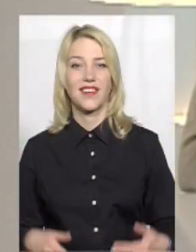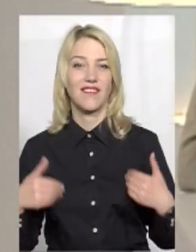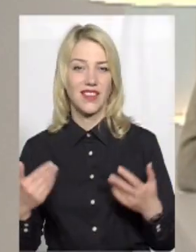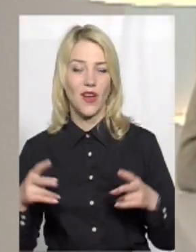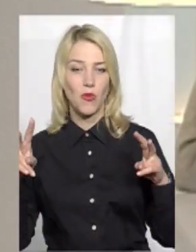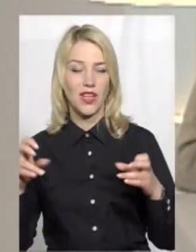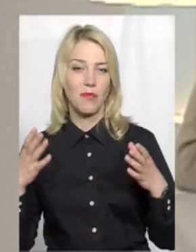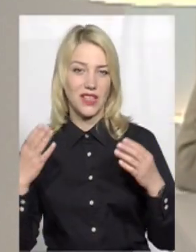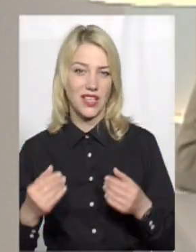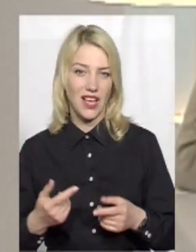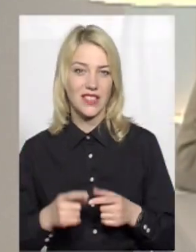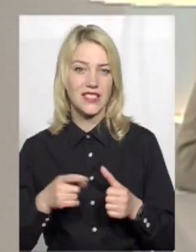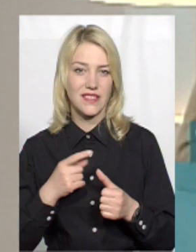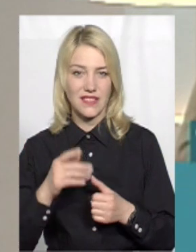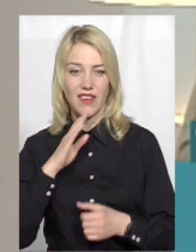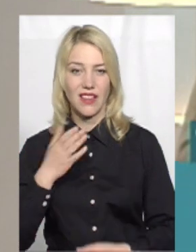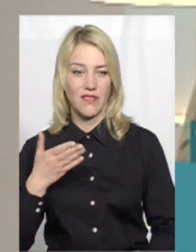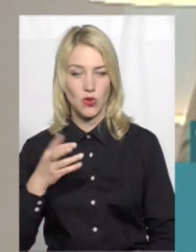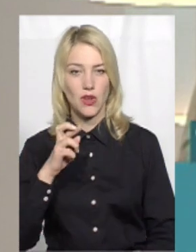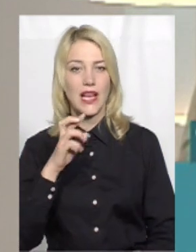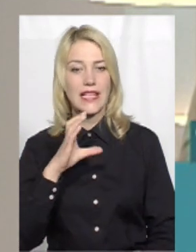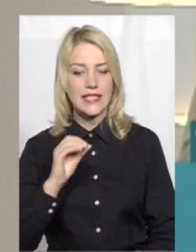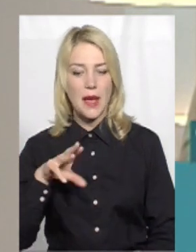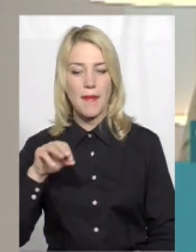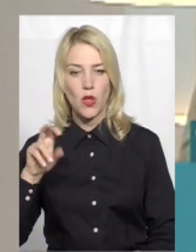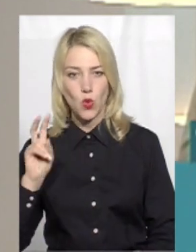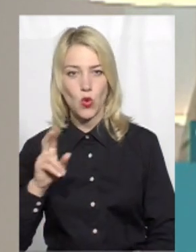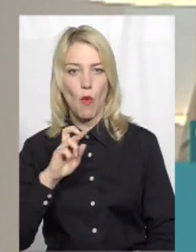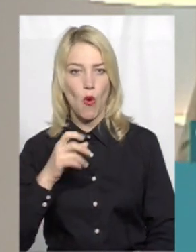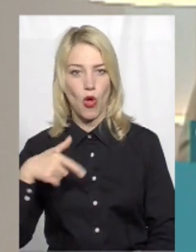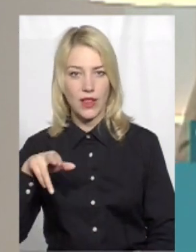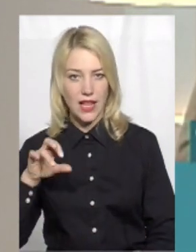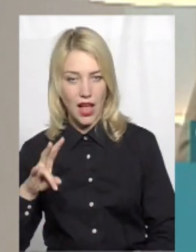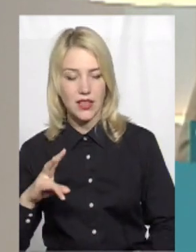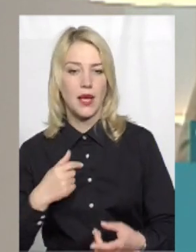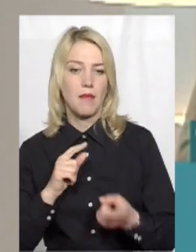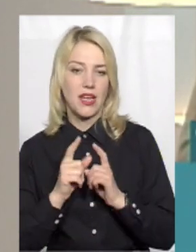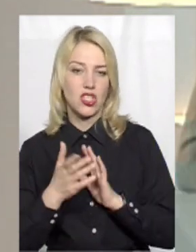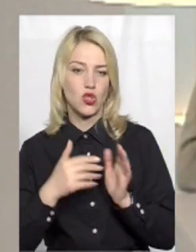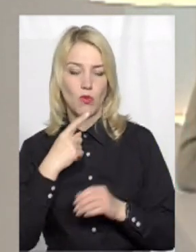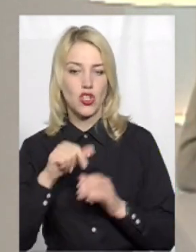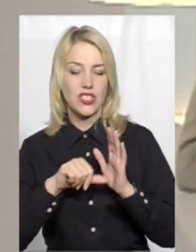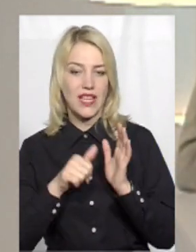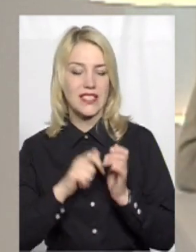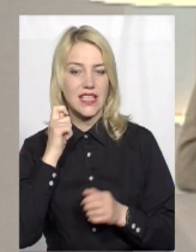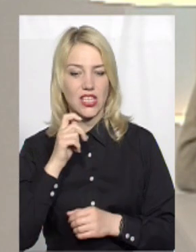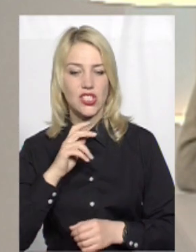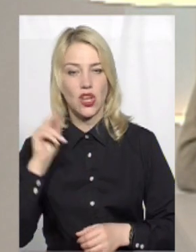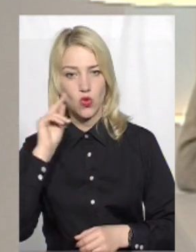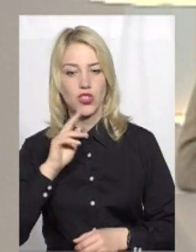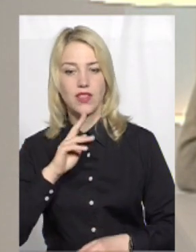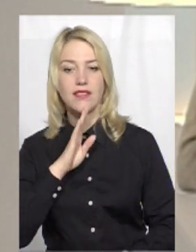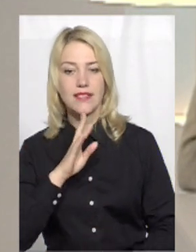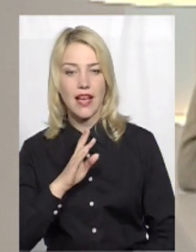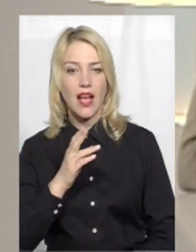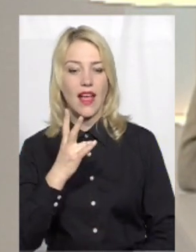Вітаємо, темі дня. Мене звати Богдан Семенюк, на жестову мову перекладає Оксана Фіновська. 16-річна учениця НВО номер